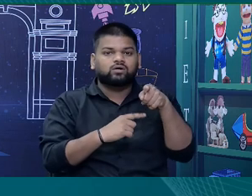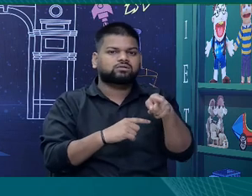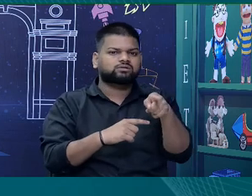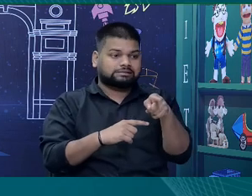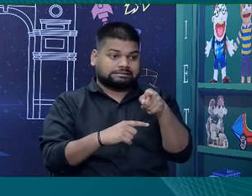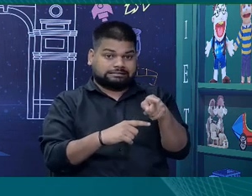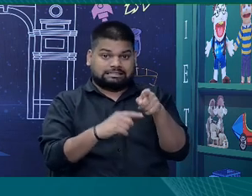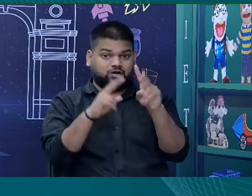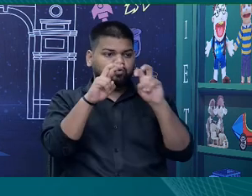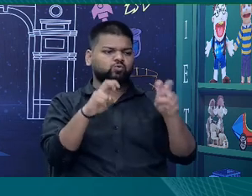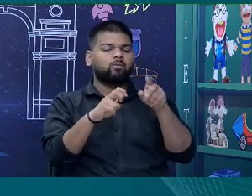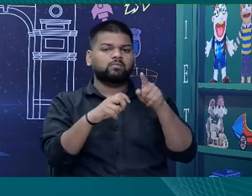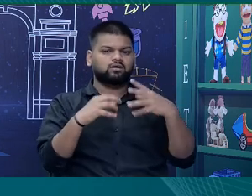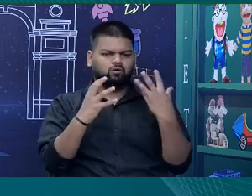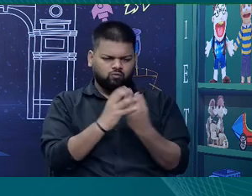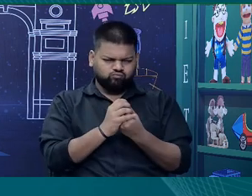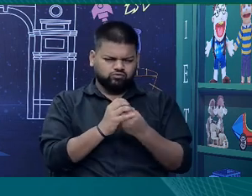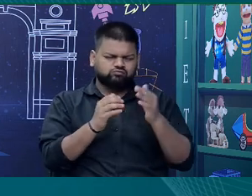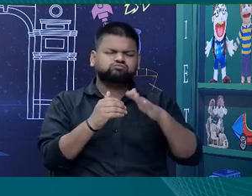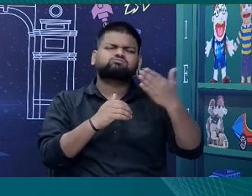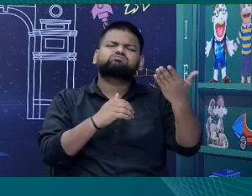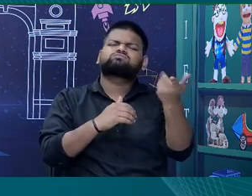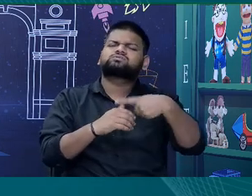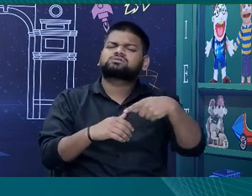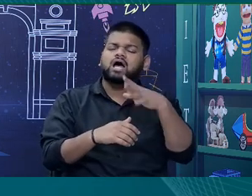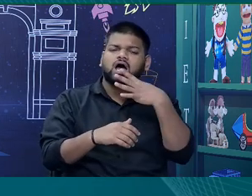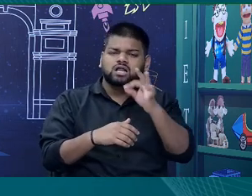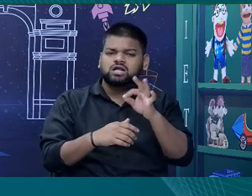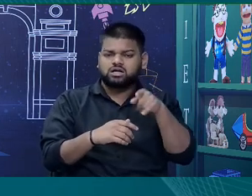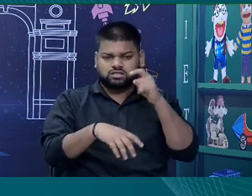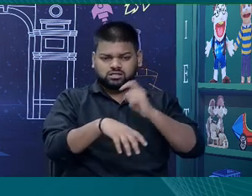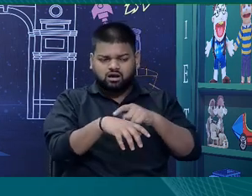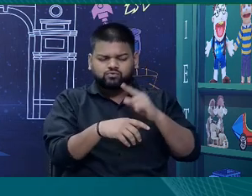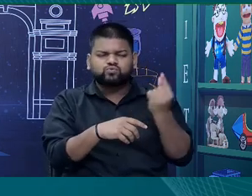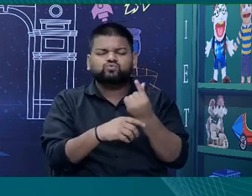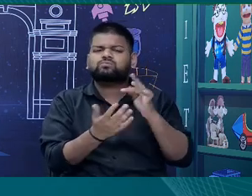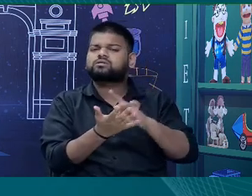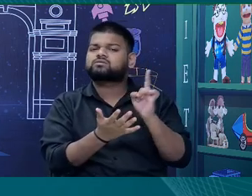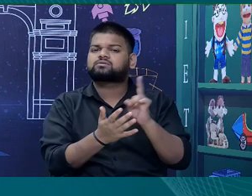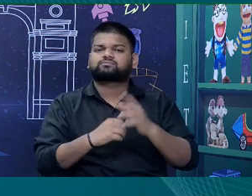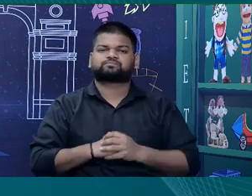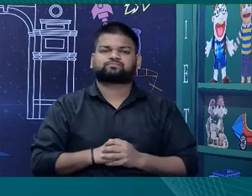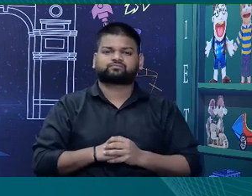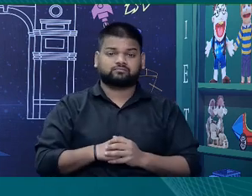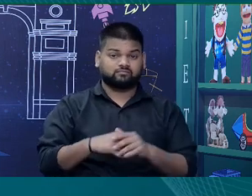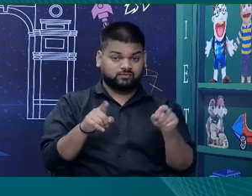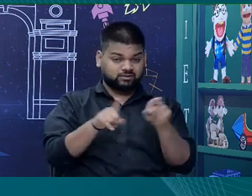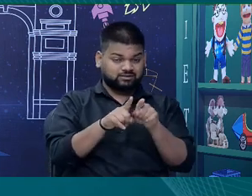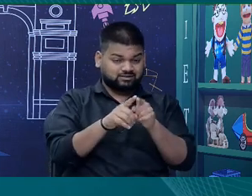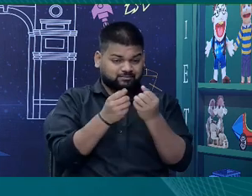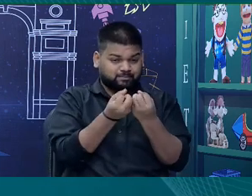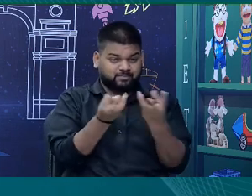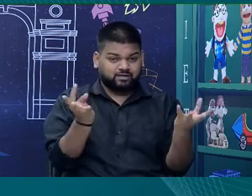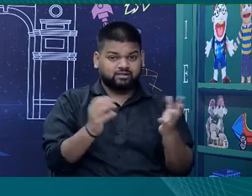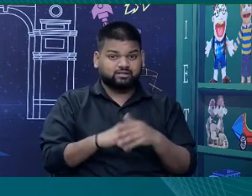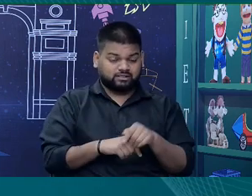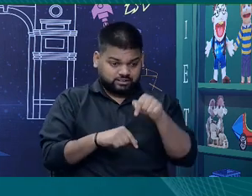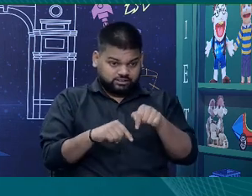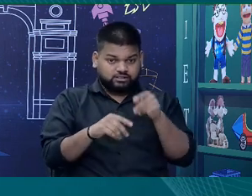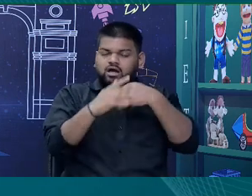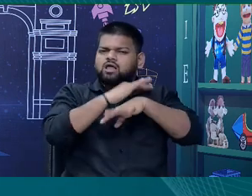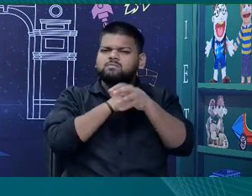में कहां उसे होता है तो उसके बड़े में जानते हैं आज का हमारे टॉपिक के अलजेब्राइक एक्सप्रेशंस तो काफी सारे टॉपिक पे हम आज क